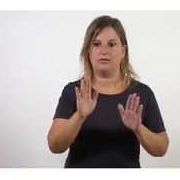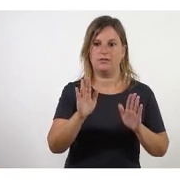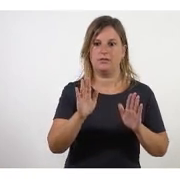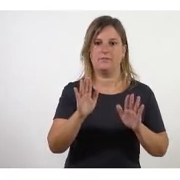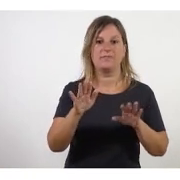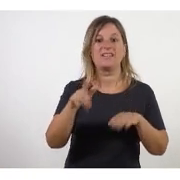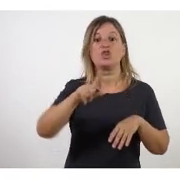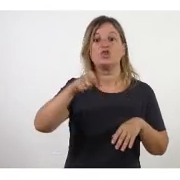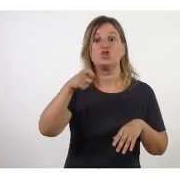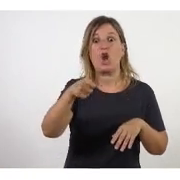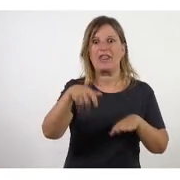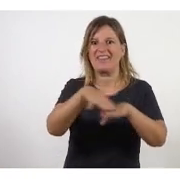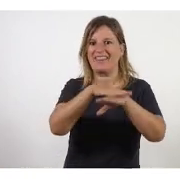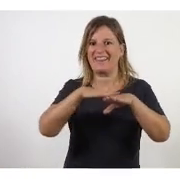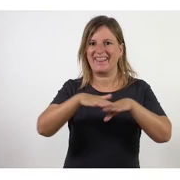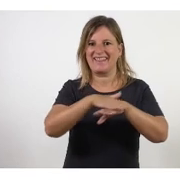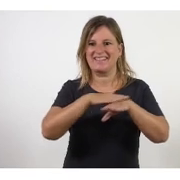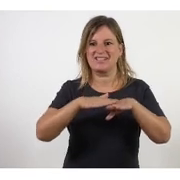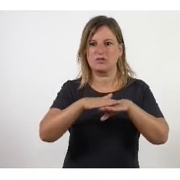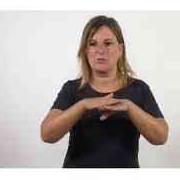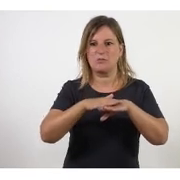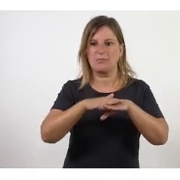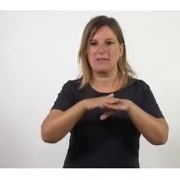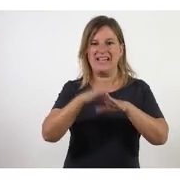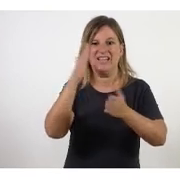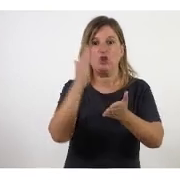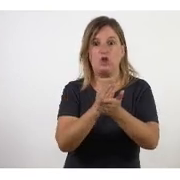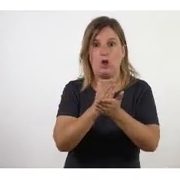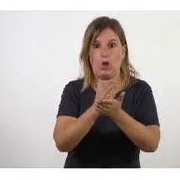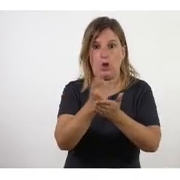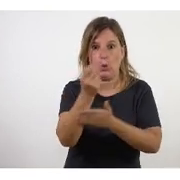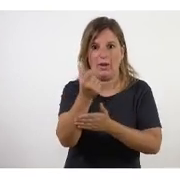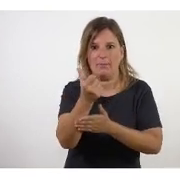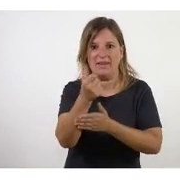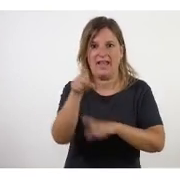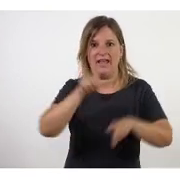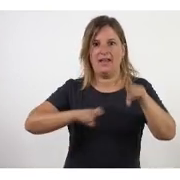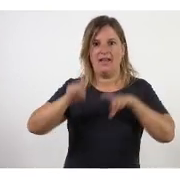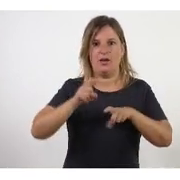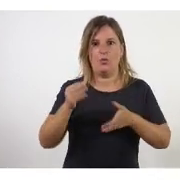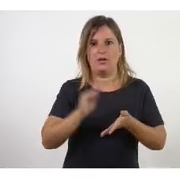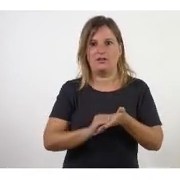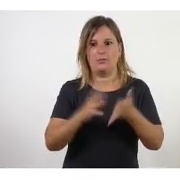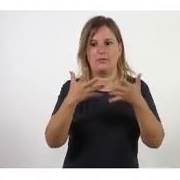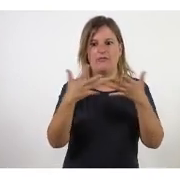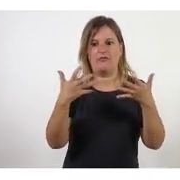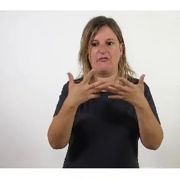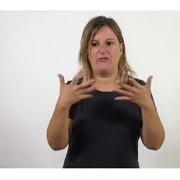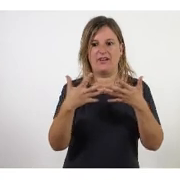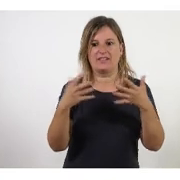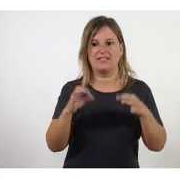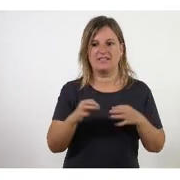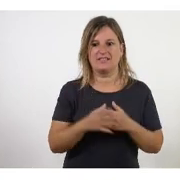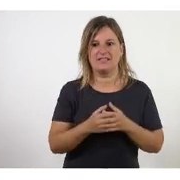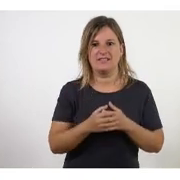sound.com. Jordi, disculpa, disculpa. Se'ns ha tallat una mica la connexió. Si pots tornar a començar amb la frase que des ara mateix.